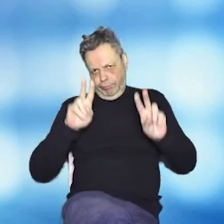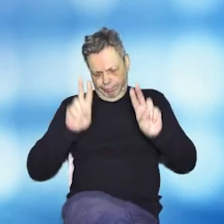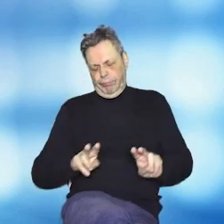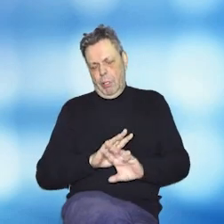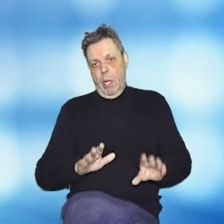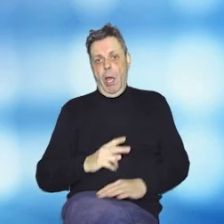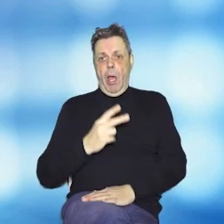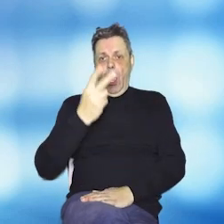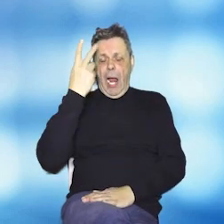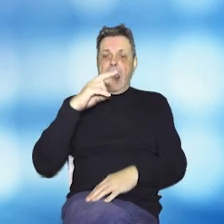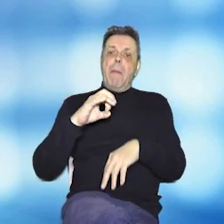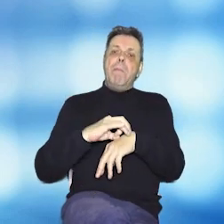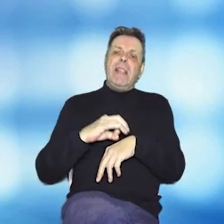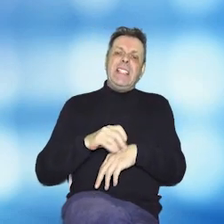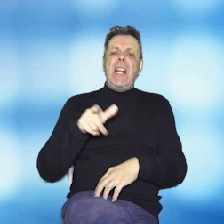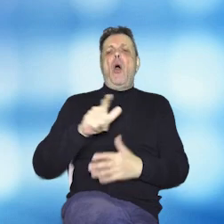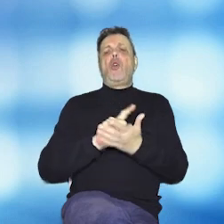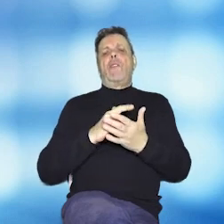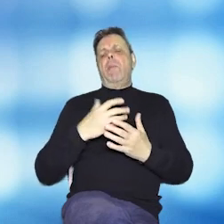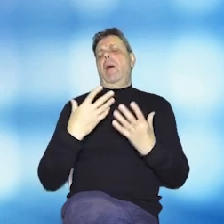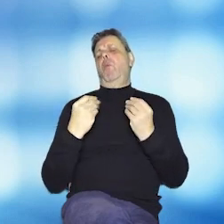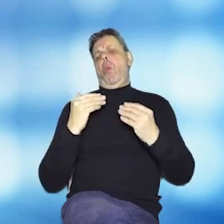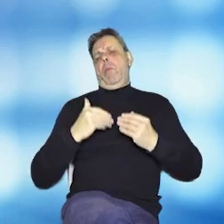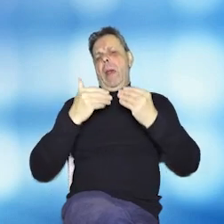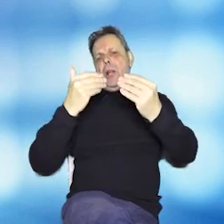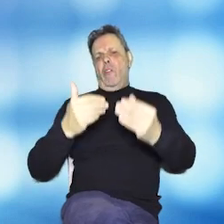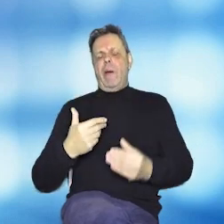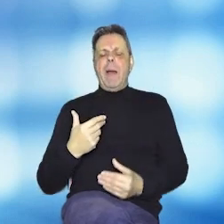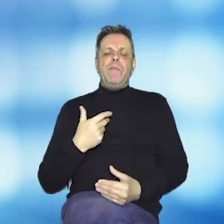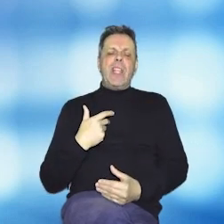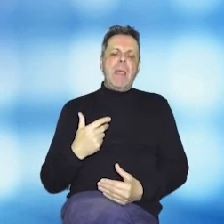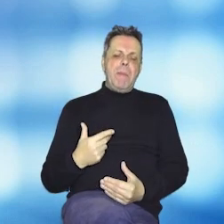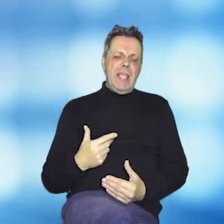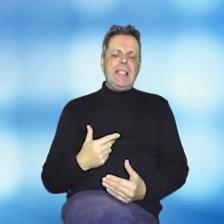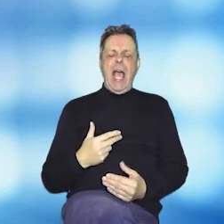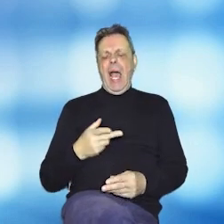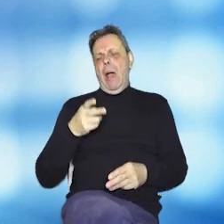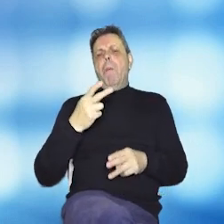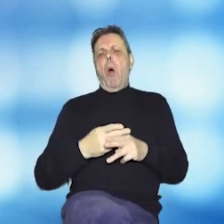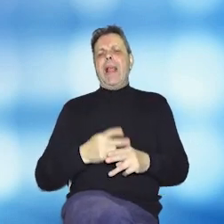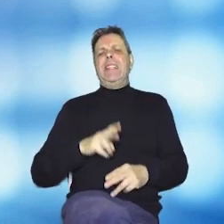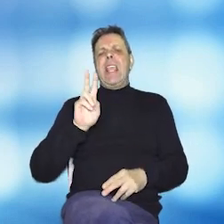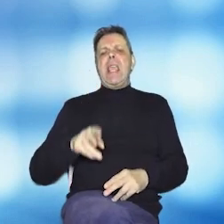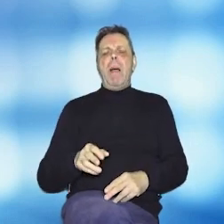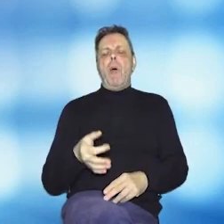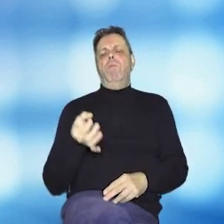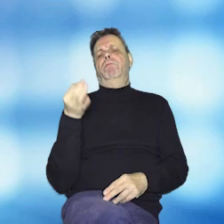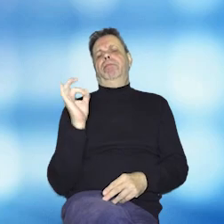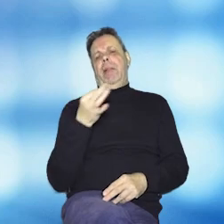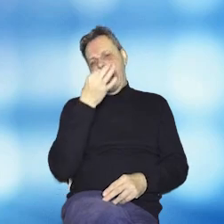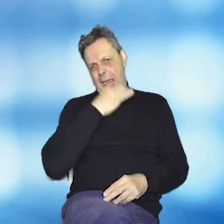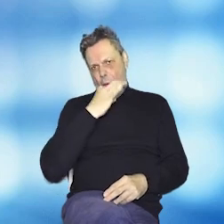istina. Međutim, medicina je od tog vremena napredovala i mi za velik broj bolesti danas imamo efikasne